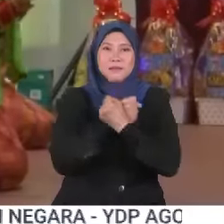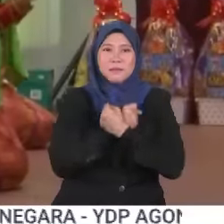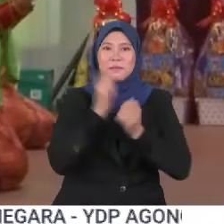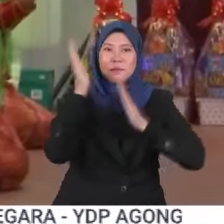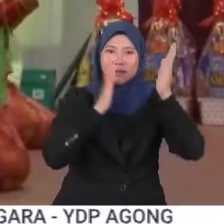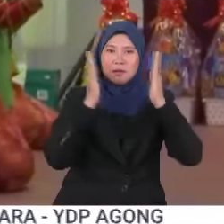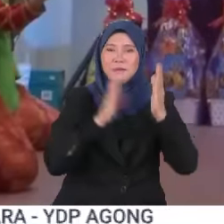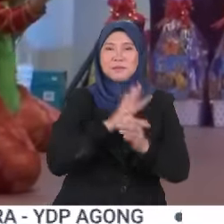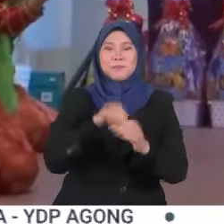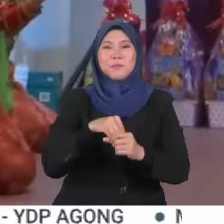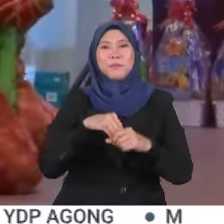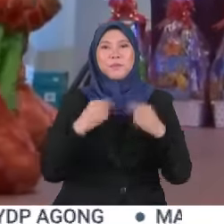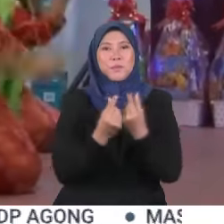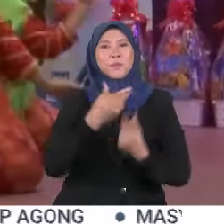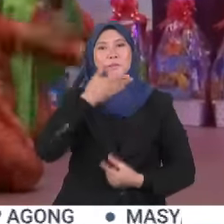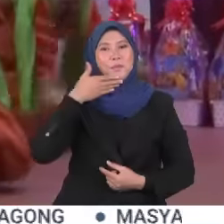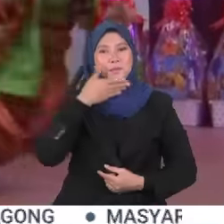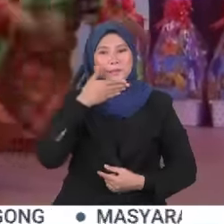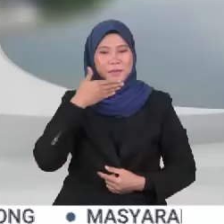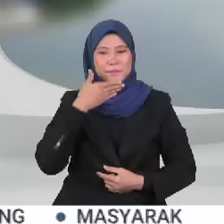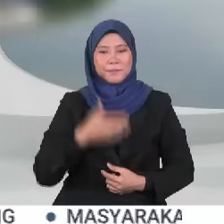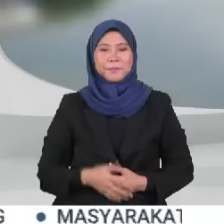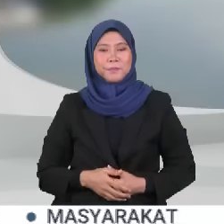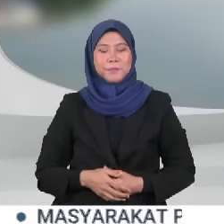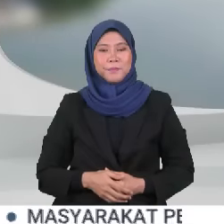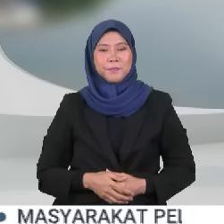dalam golongan biliar dan penduduk setempat